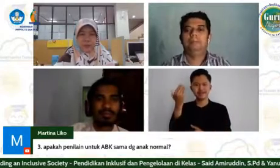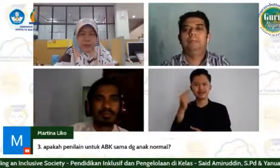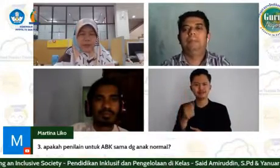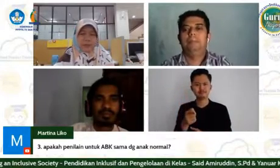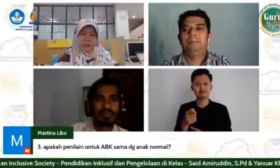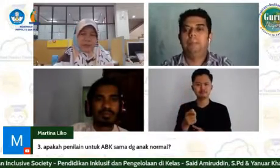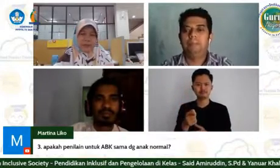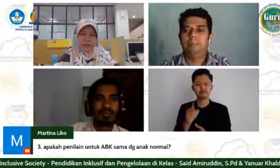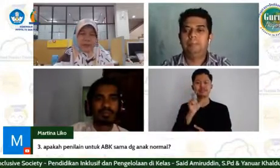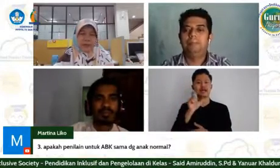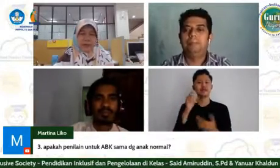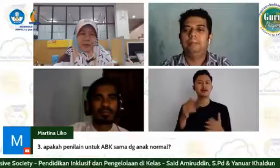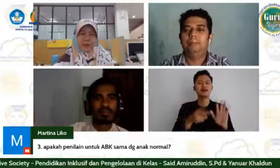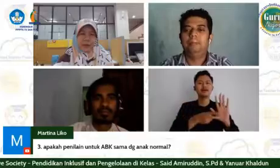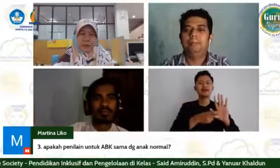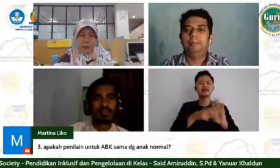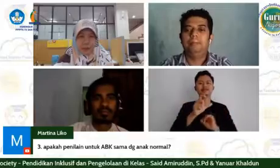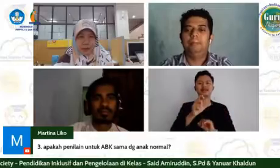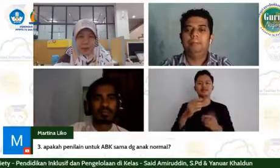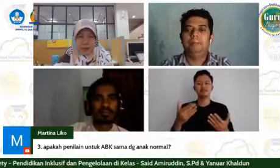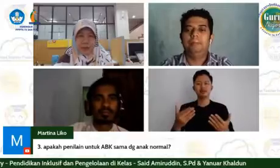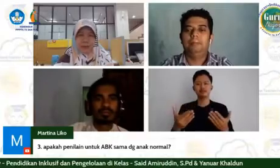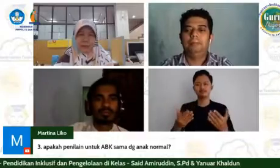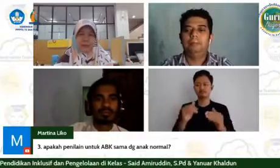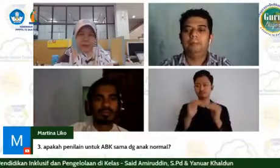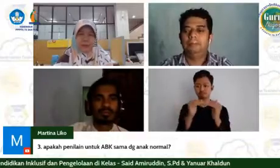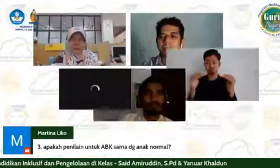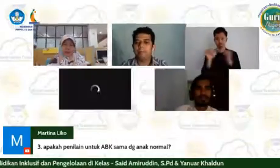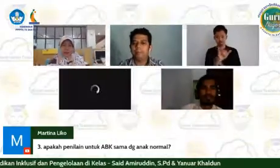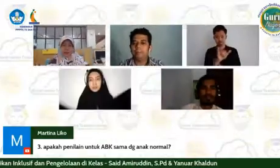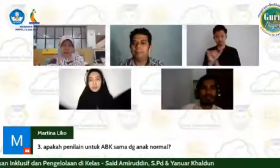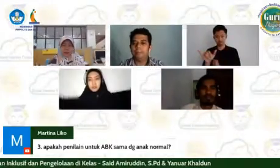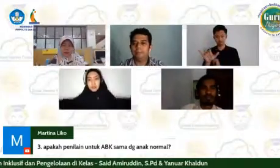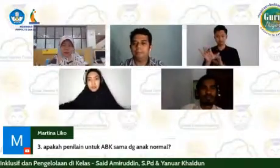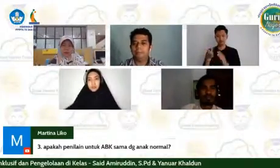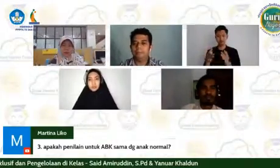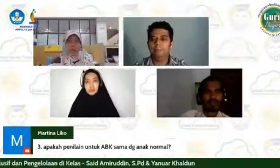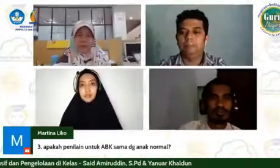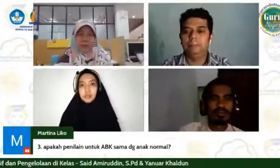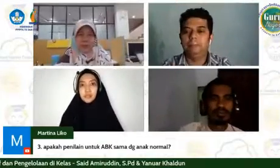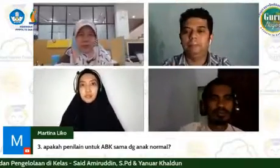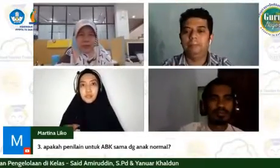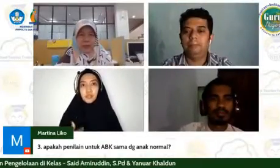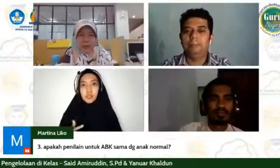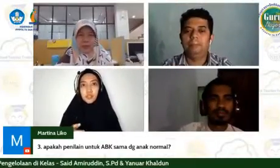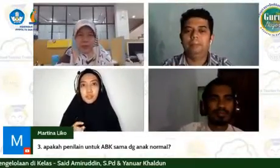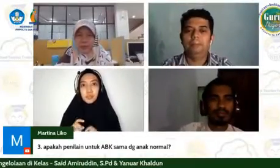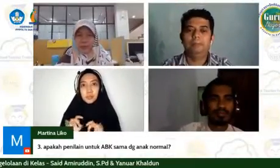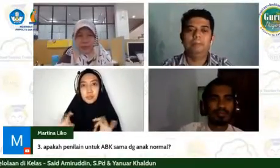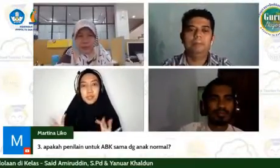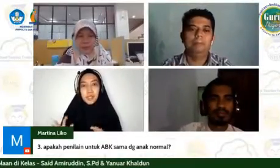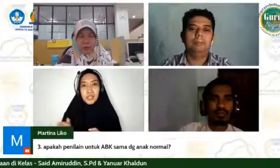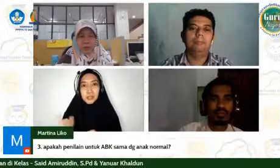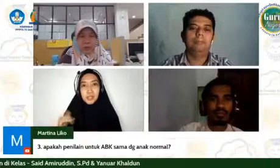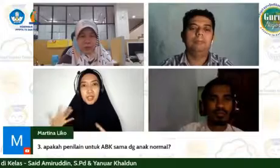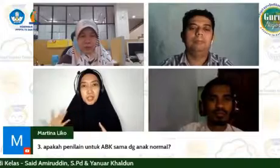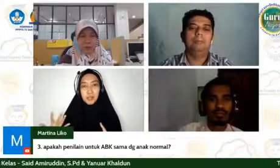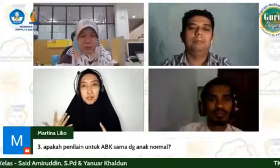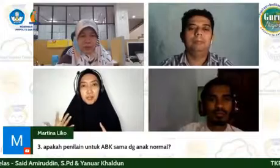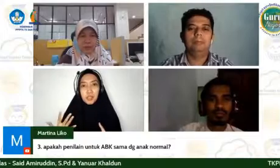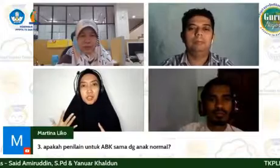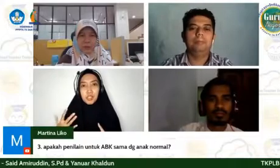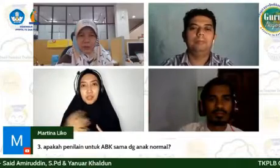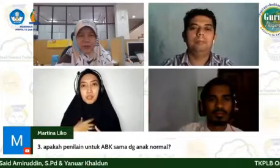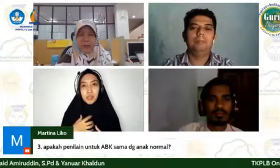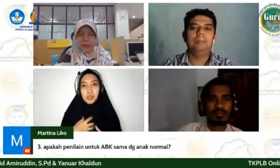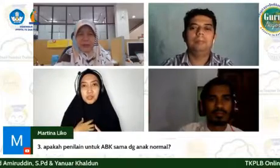gimana untuk penilaiannya? Apakah sama standarnya atau dibedakan? Kalau dibedakan seperti apa? Mungkin begitu yang dimaksud dengan